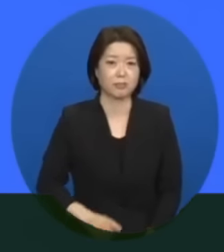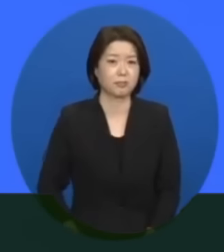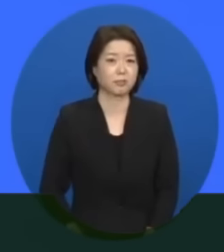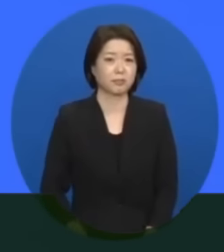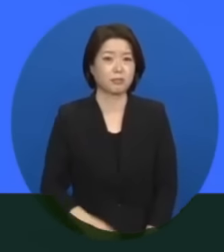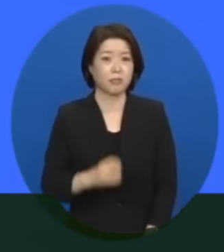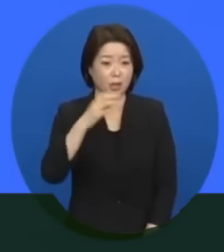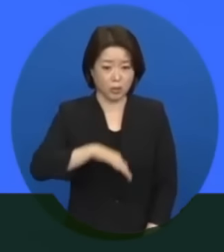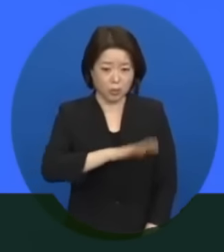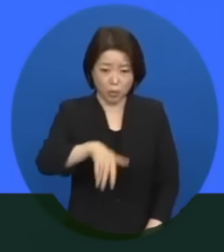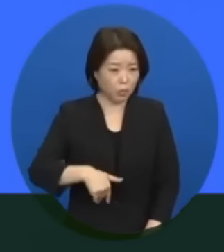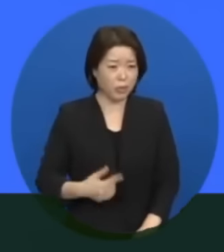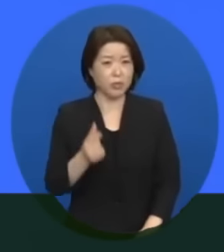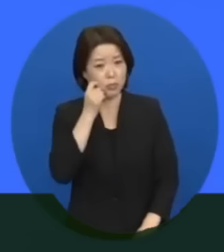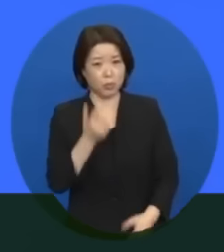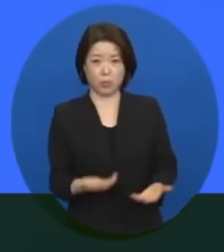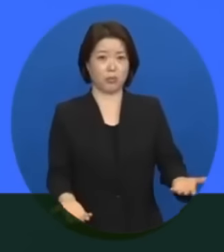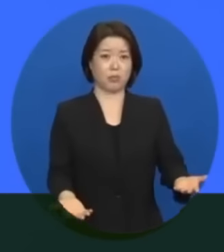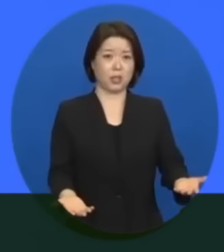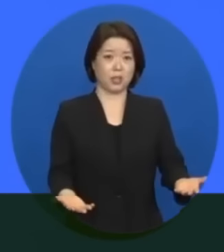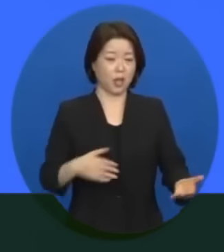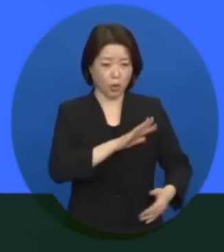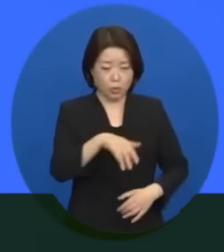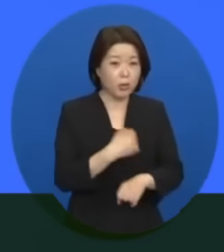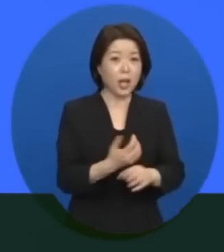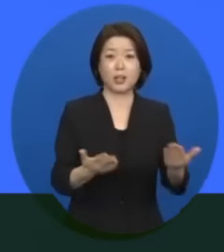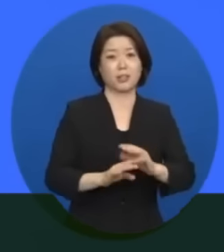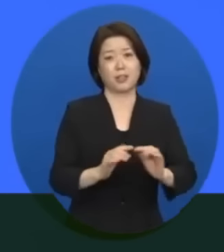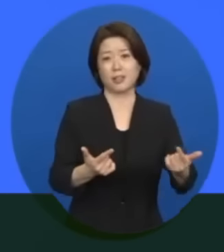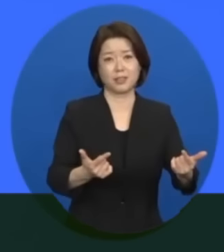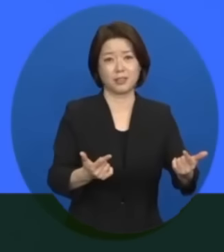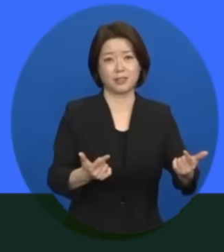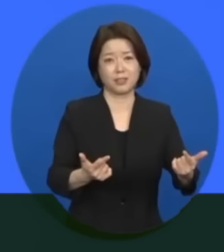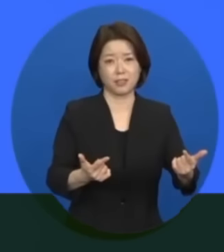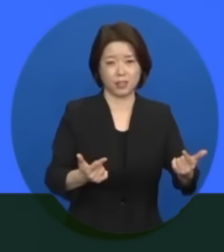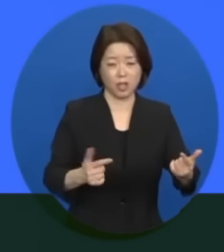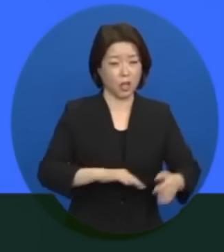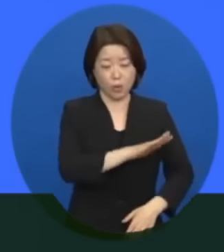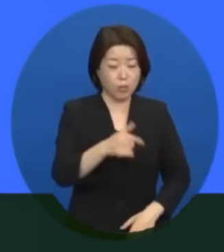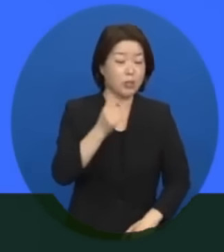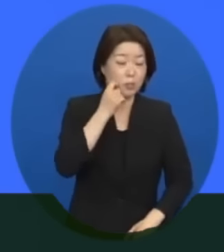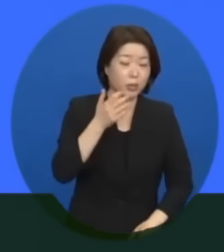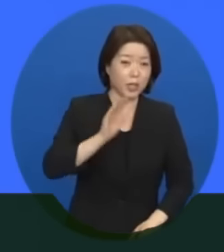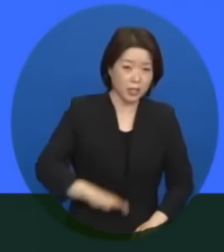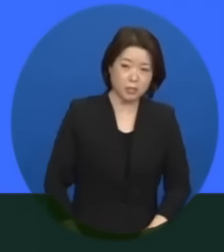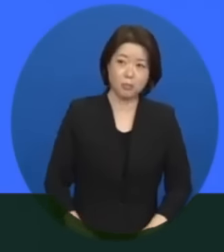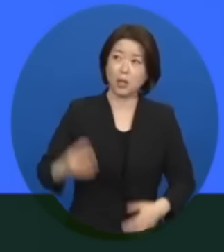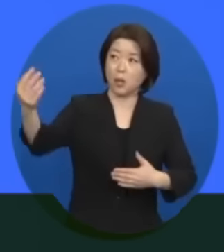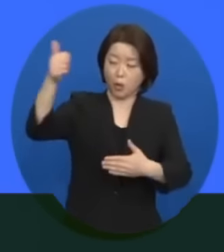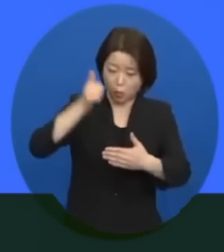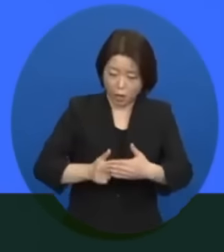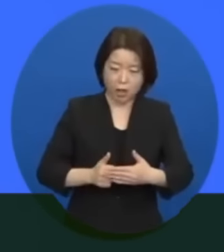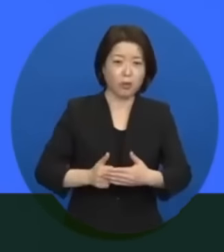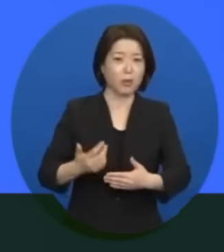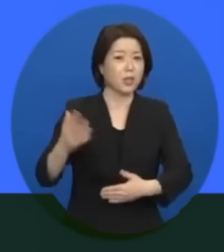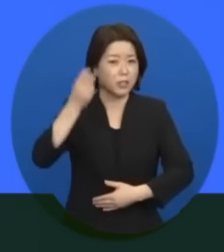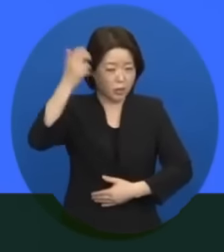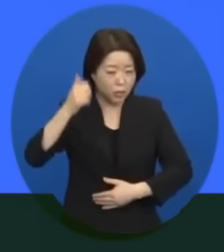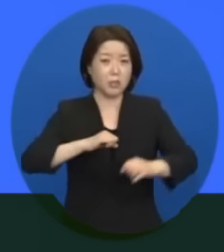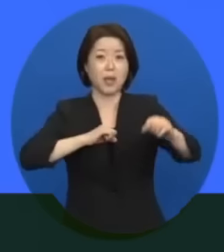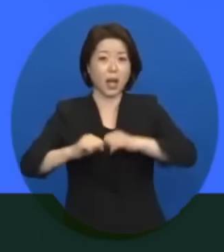어차피 우리는 못해 우리는 우리가 하는게 아니니까 우리는 못하는데 어차피 주님이 하시는 거 성령님이 하시는 거예요